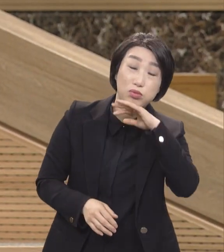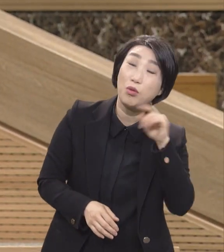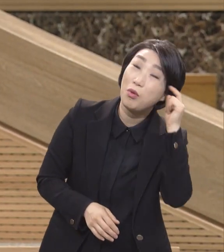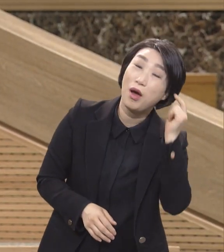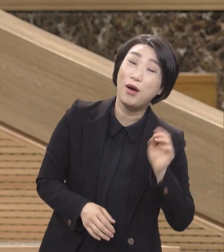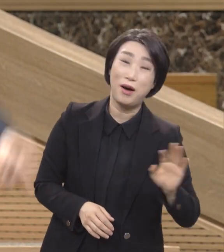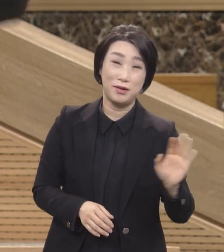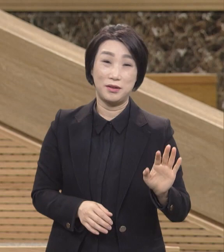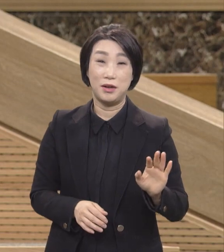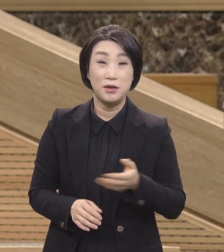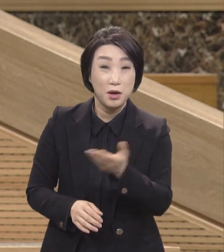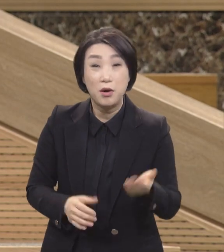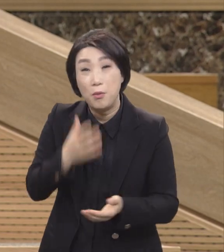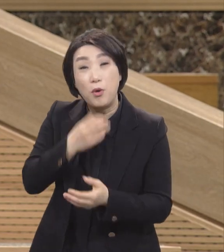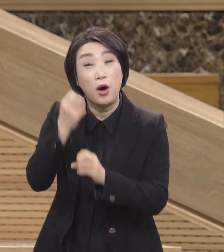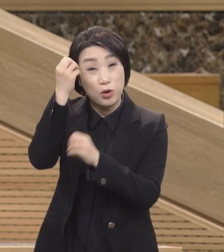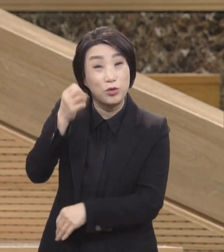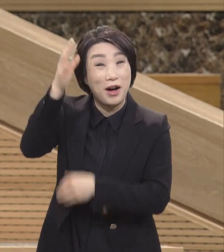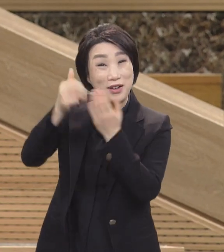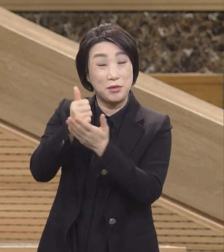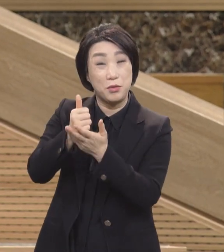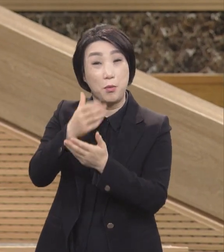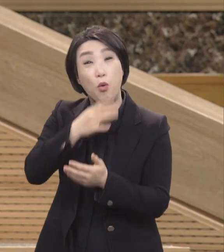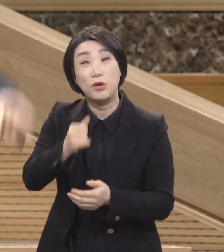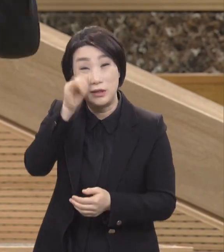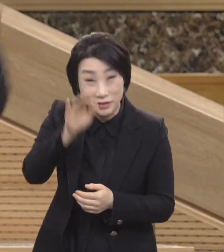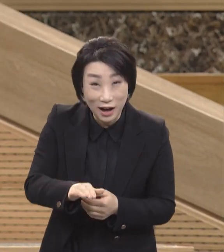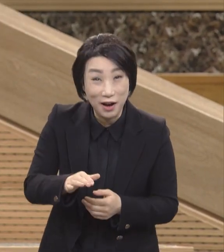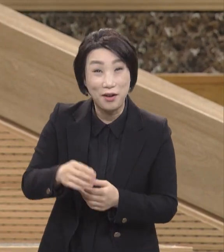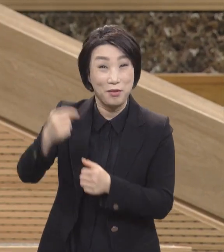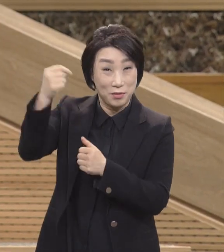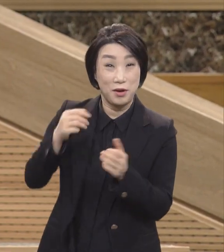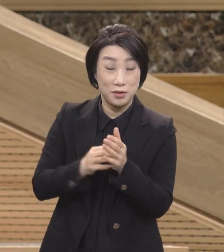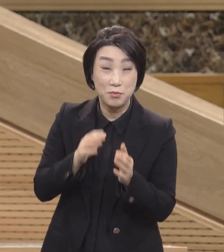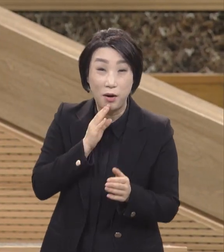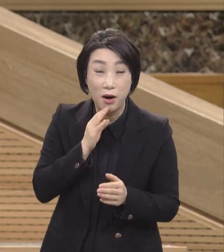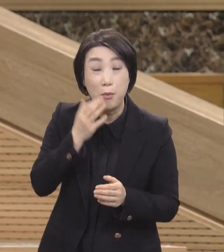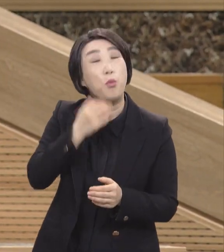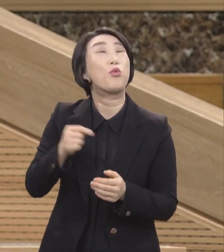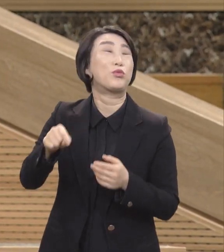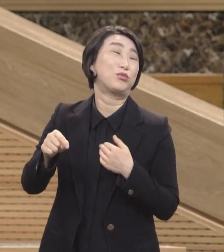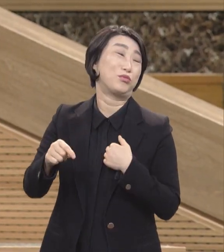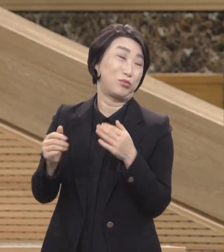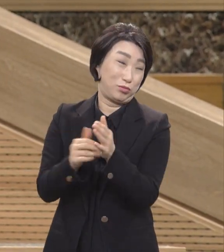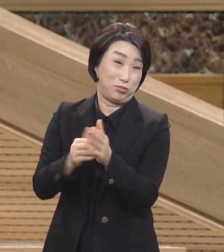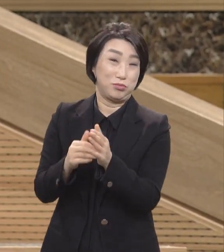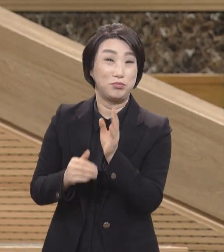복의 근원이신 분이 복이 있다는데 왜 말이 많아? 그냥 복이 있는 거지.